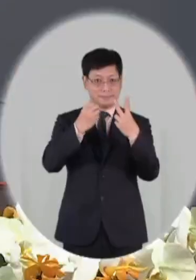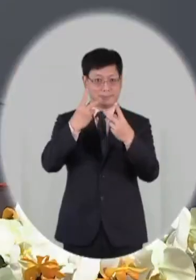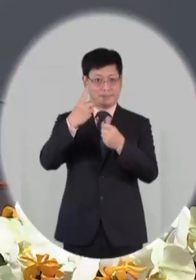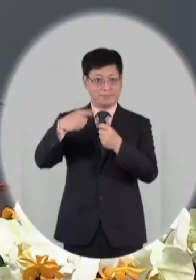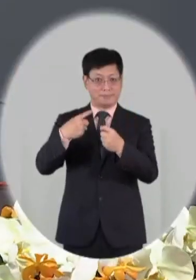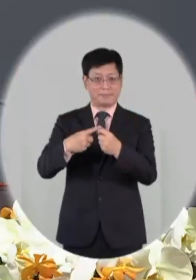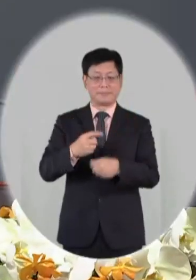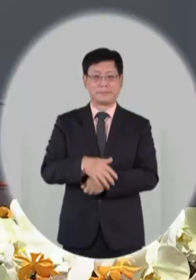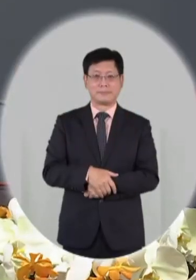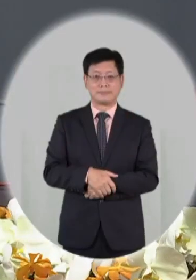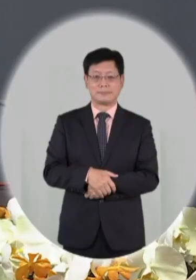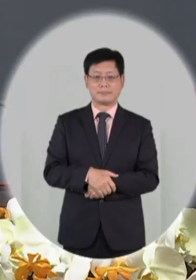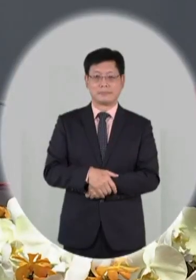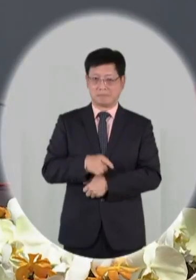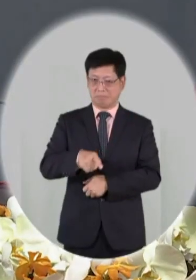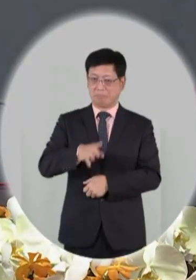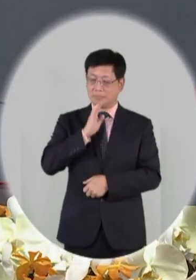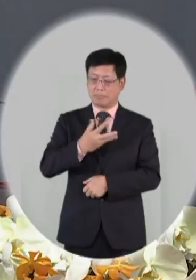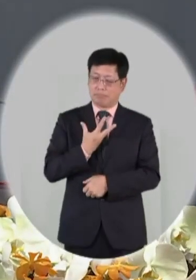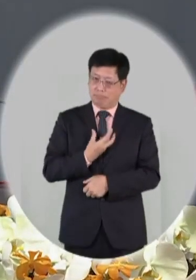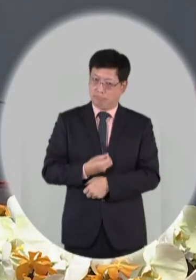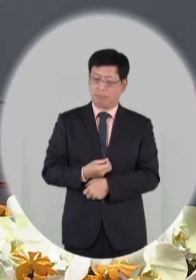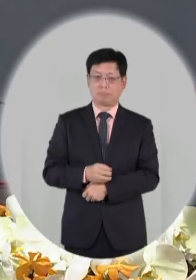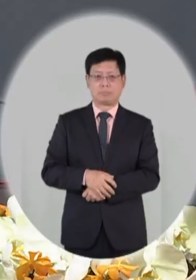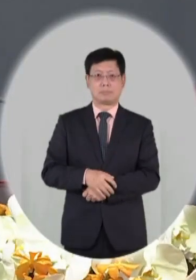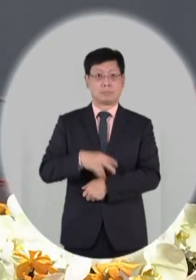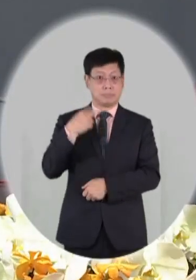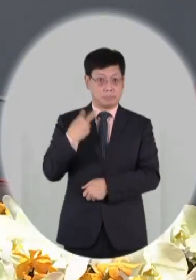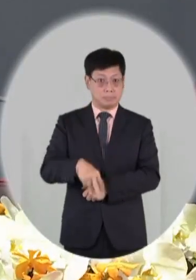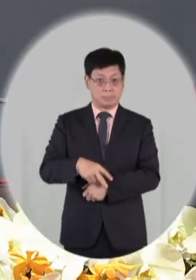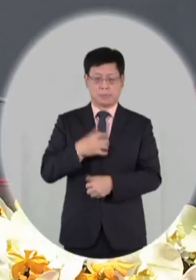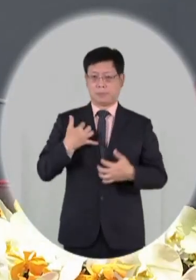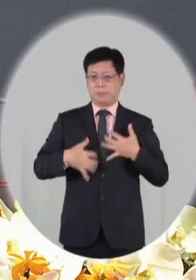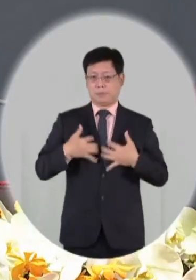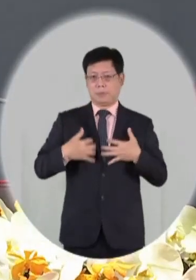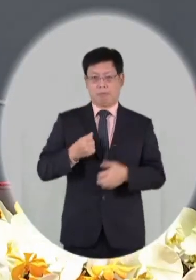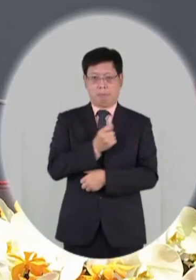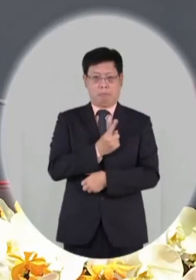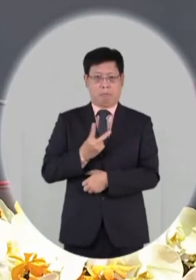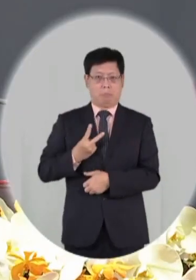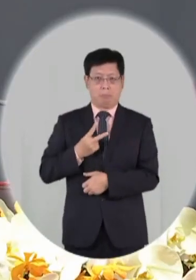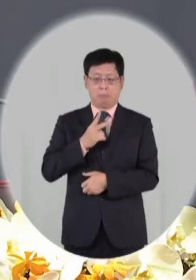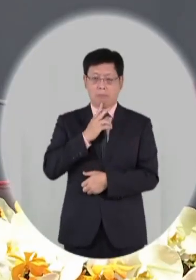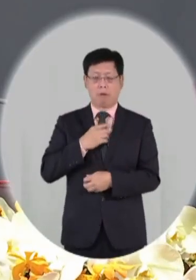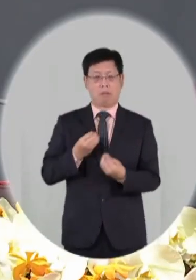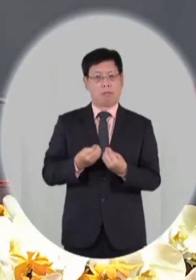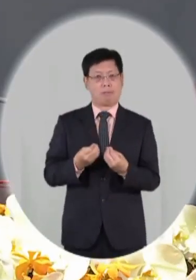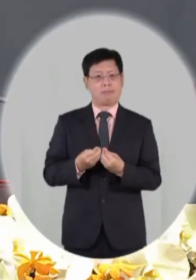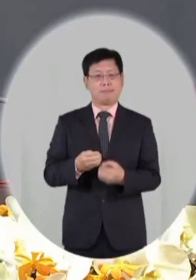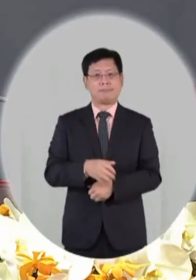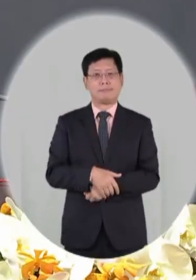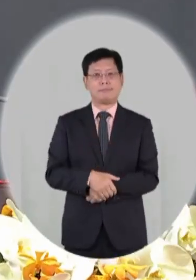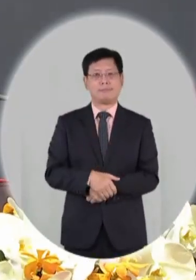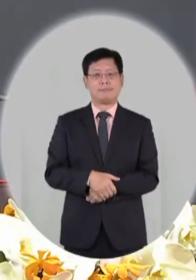2021年是哀伤与喜悦交织的一